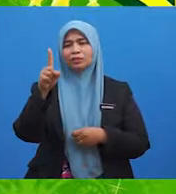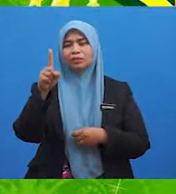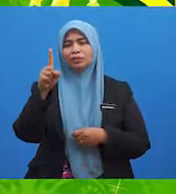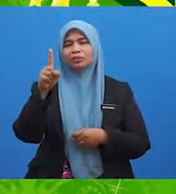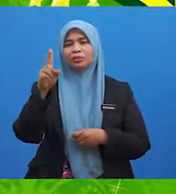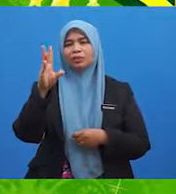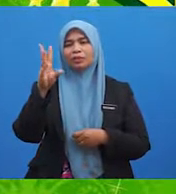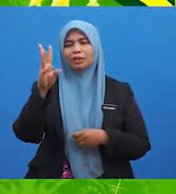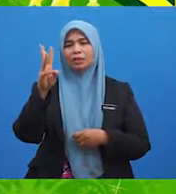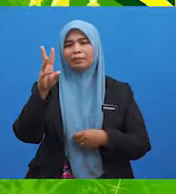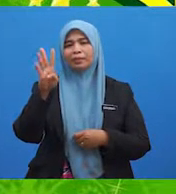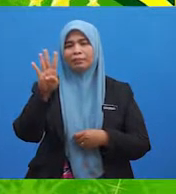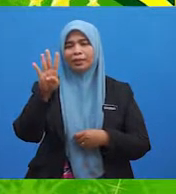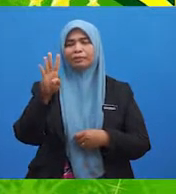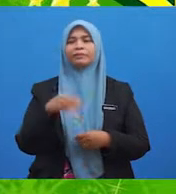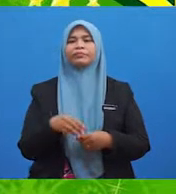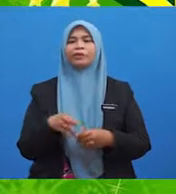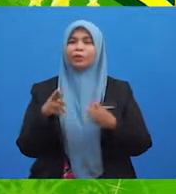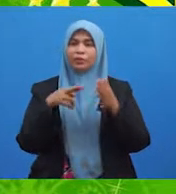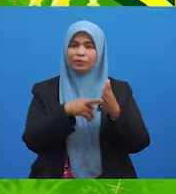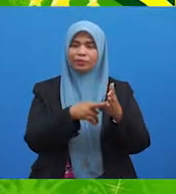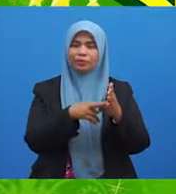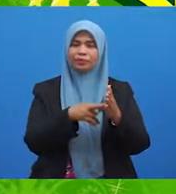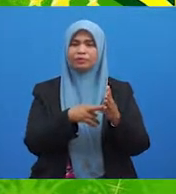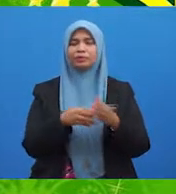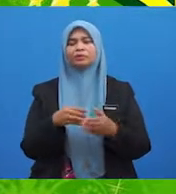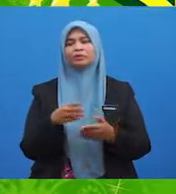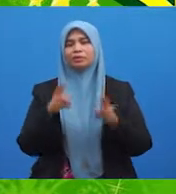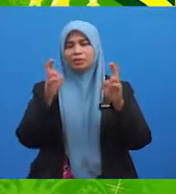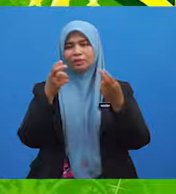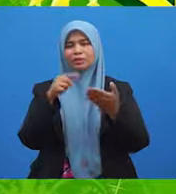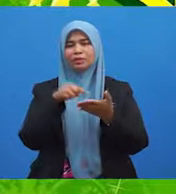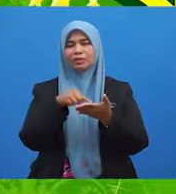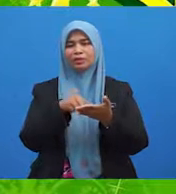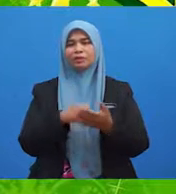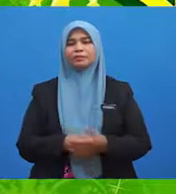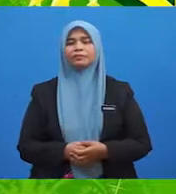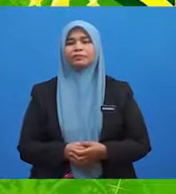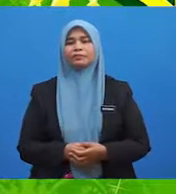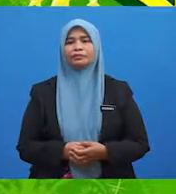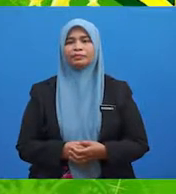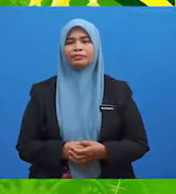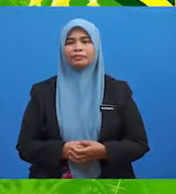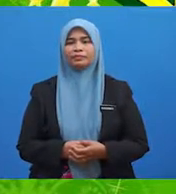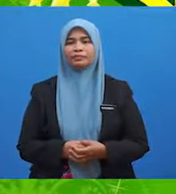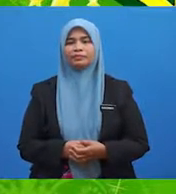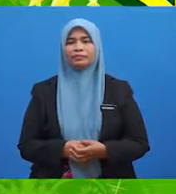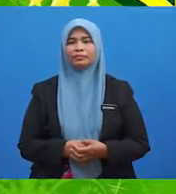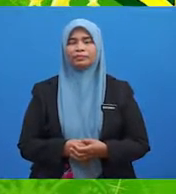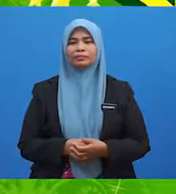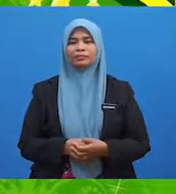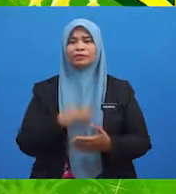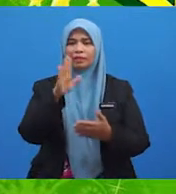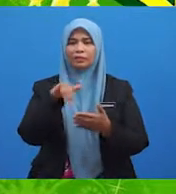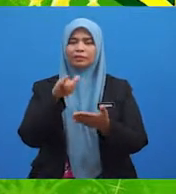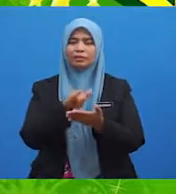3 di muka surat 164. Sila rujuk subtopik kaifiat menunaikan solat